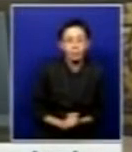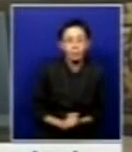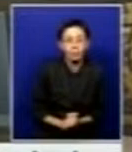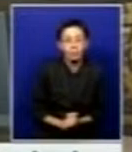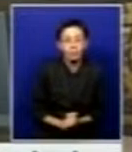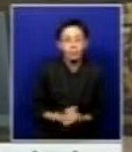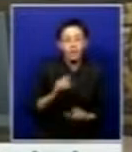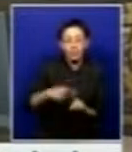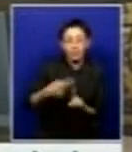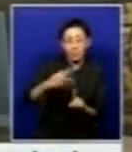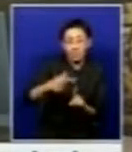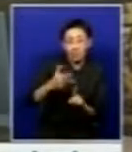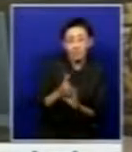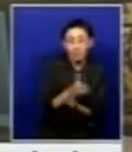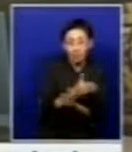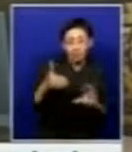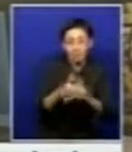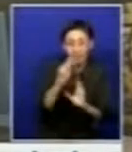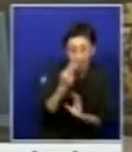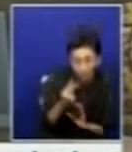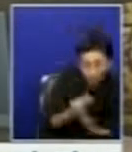ใน 2-3 เดือนที่ผ่านมาขอสไลด์ต่อไปครับ